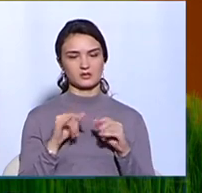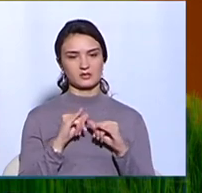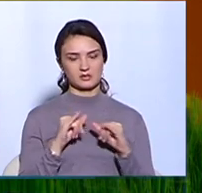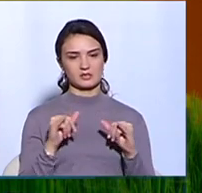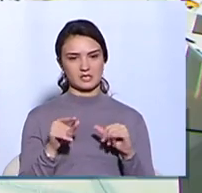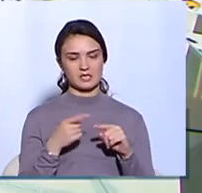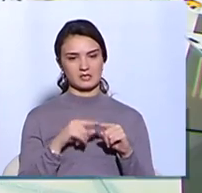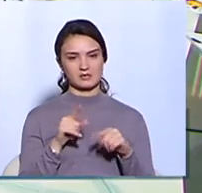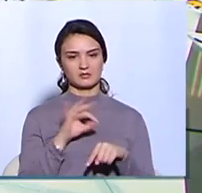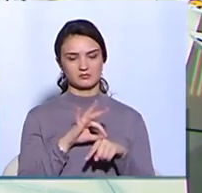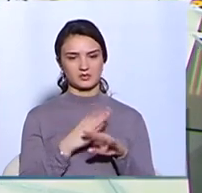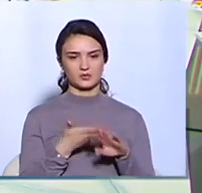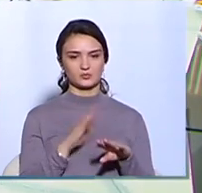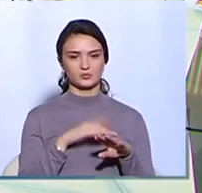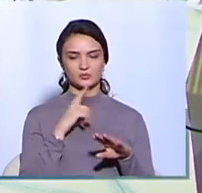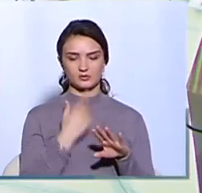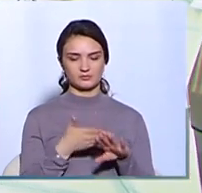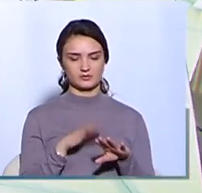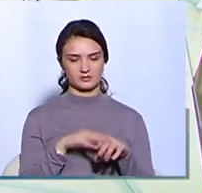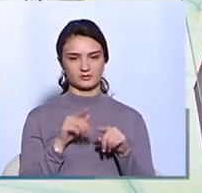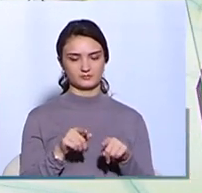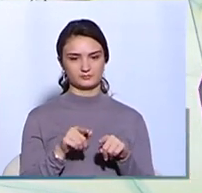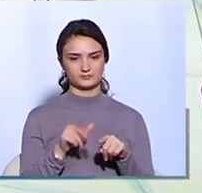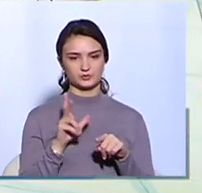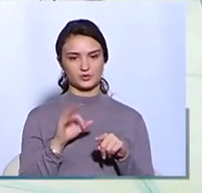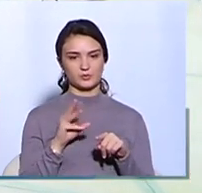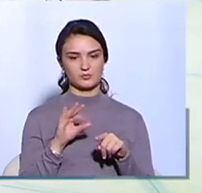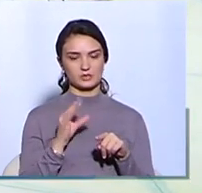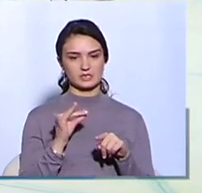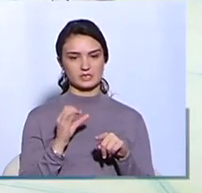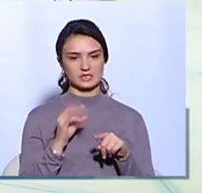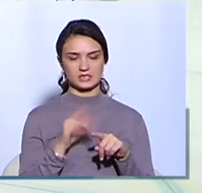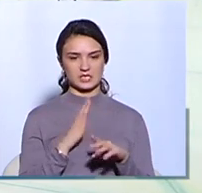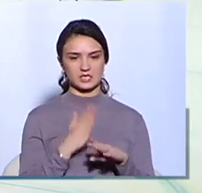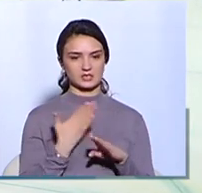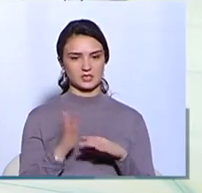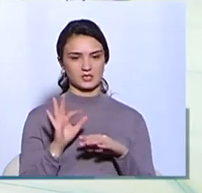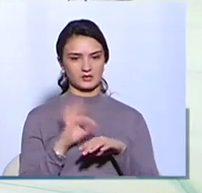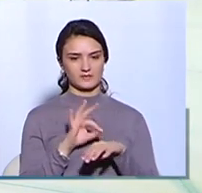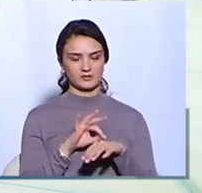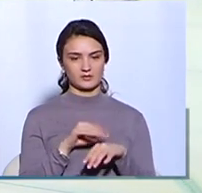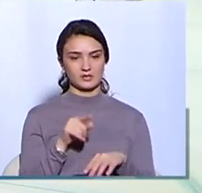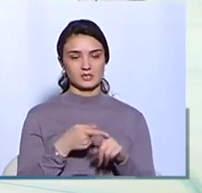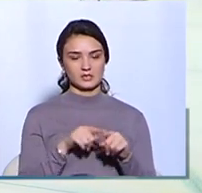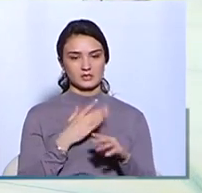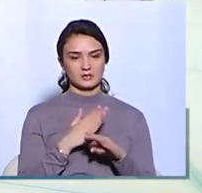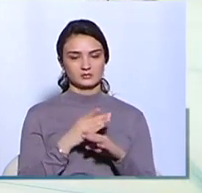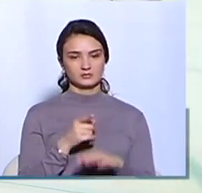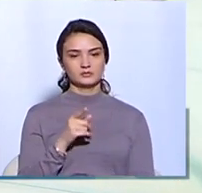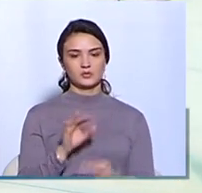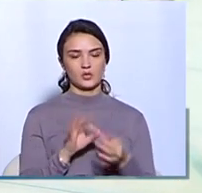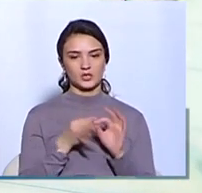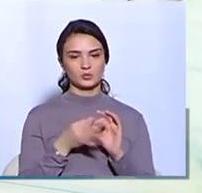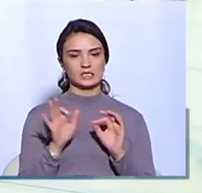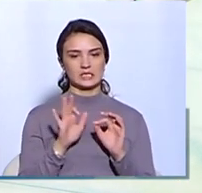პათოლოგიის გართულებასთან, დამძიმებასთან და ასე შემდეგ. ჰომოცისტეინი არ არის სალკე დაავადება. ჰომოცისტეინი ეს არის